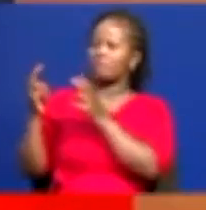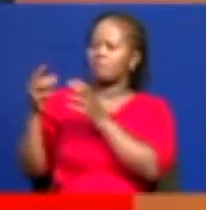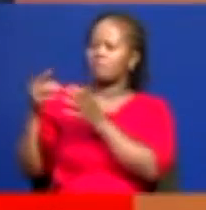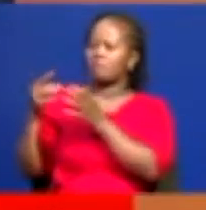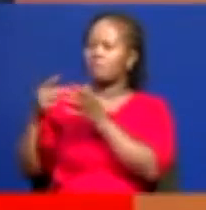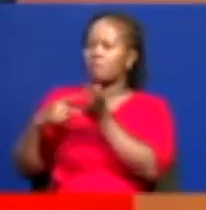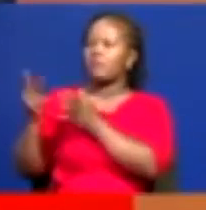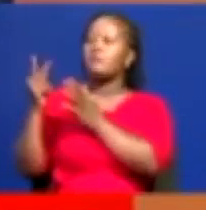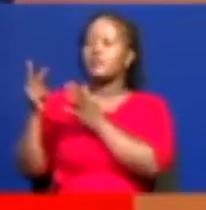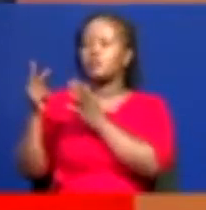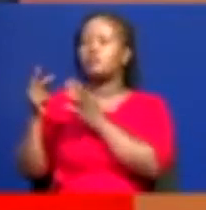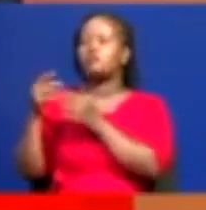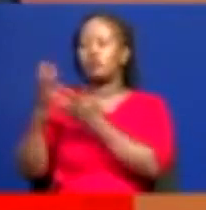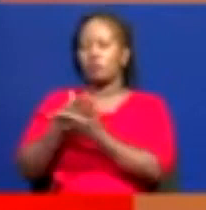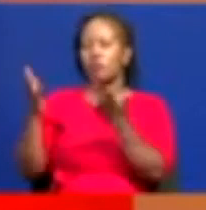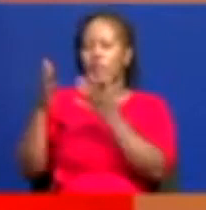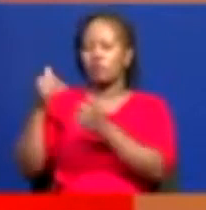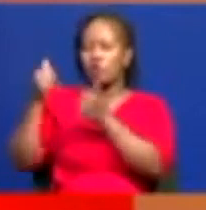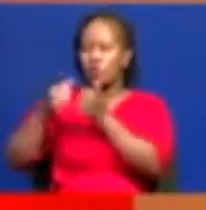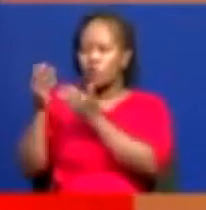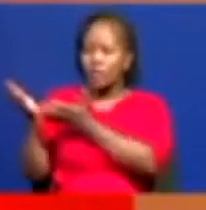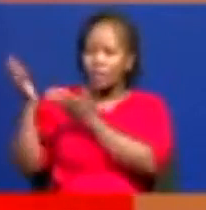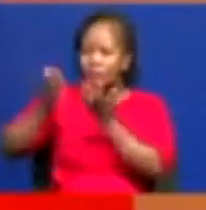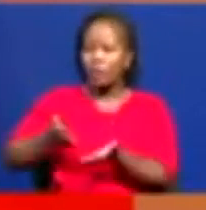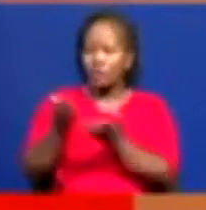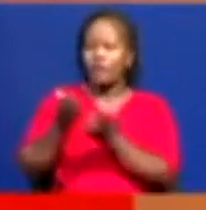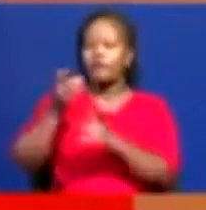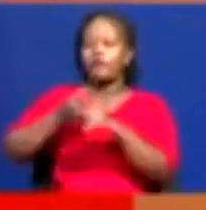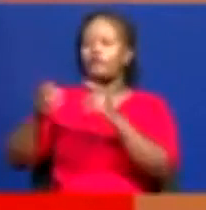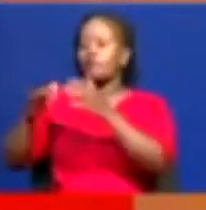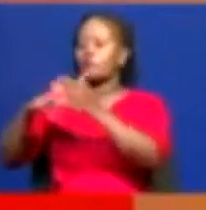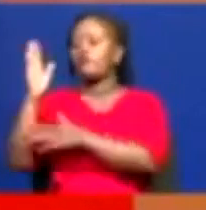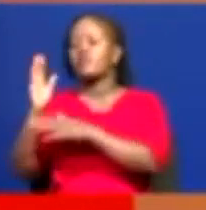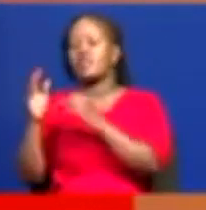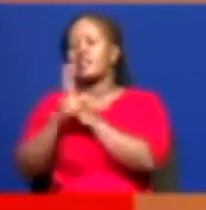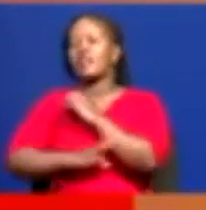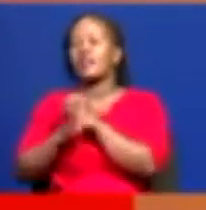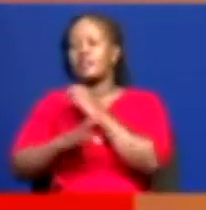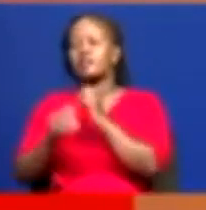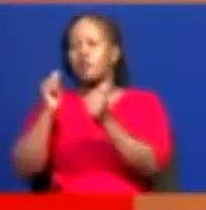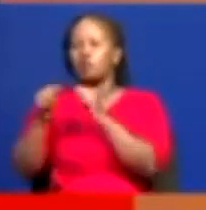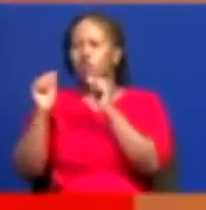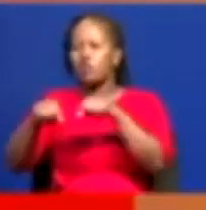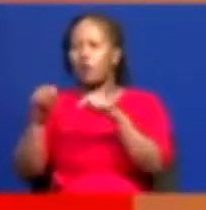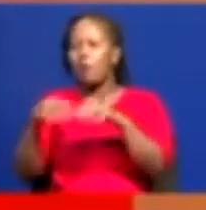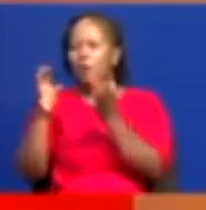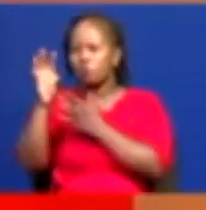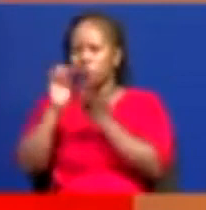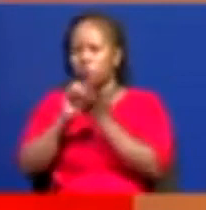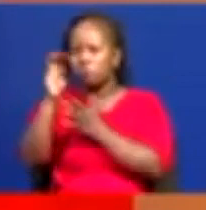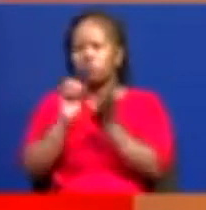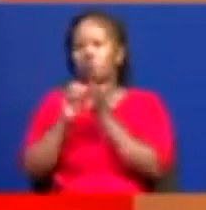ambavyo vinaingia humu injini kutoka nje za nje, ambavyo vinaweza rekodi ama kunakili muziki ama copyrighted